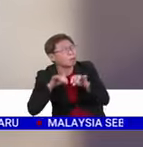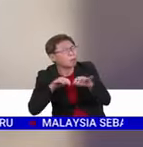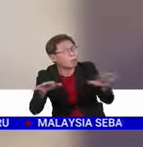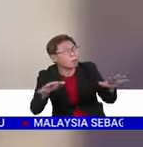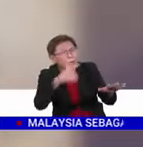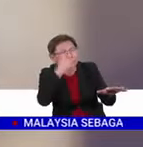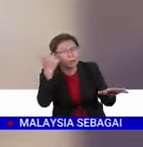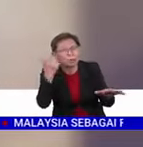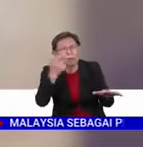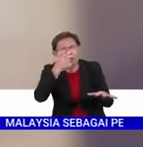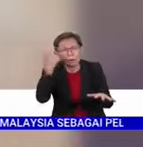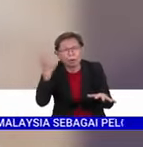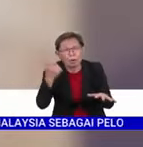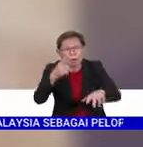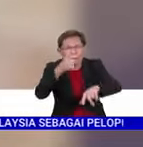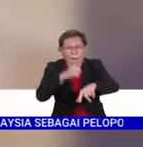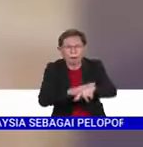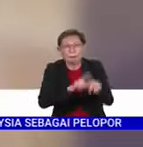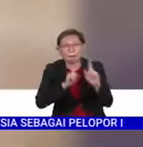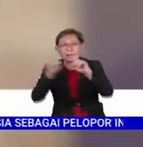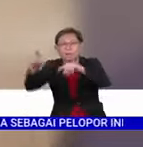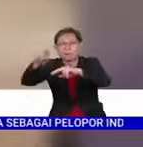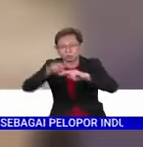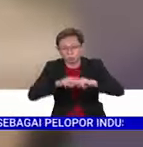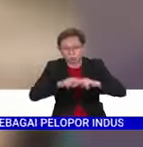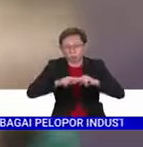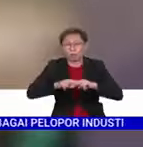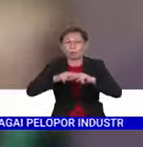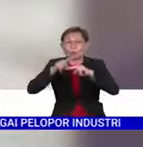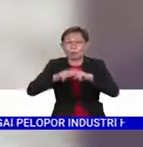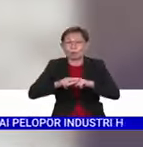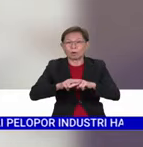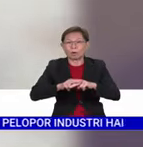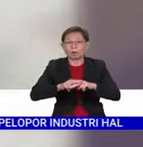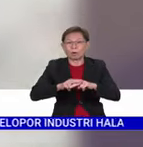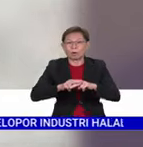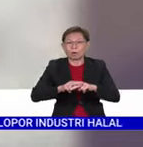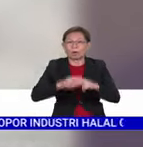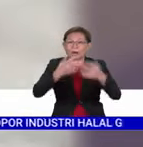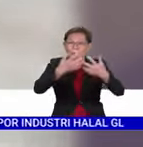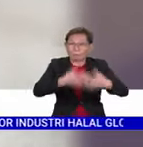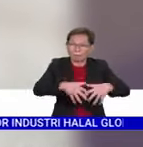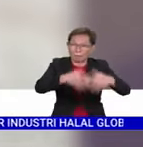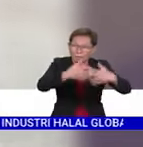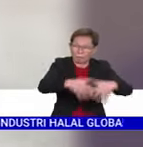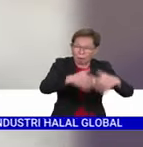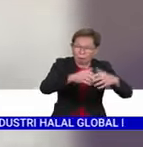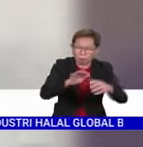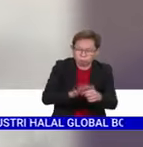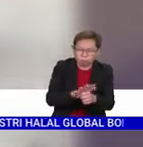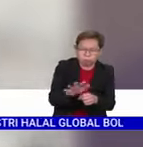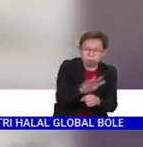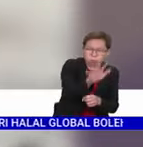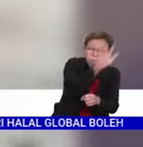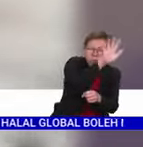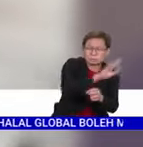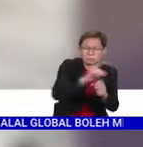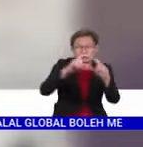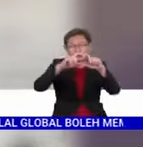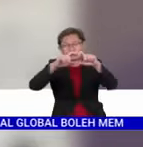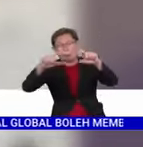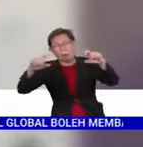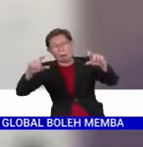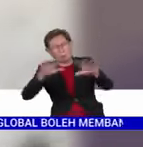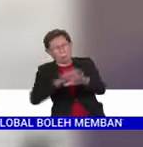adalah kerana setiap ketika menuju ke pelamin, majlis perkenaan disertakan mesin pengasap. Namun asap yang dikeluarkan terlalu tebal